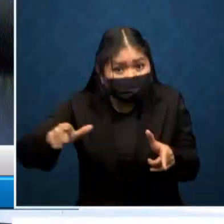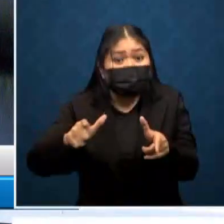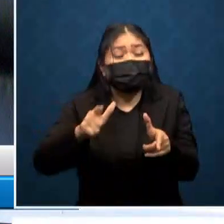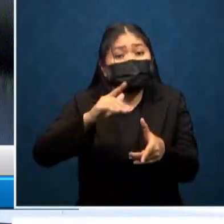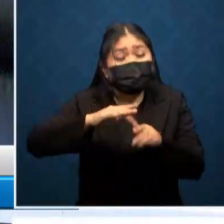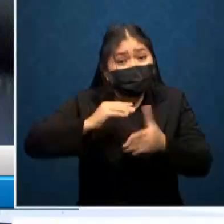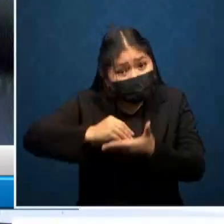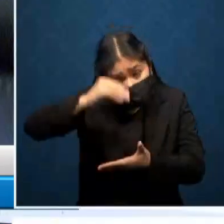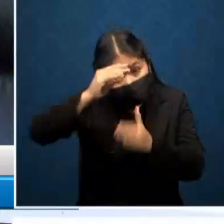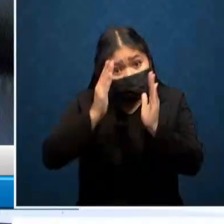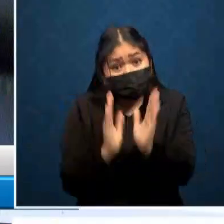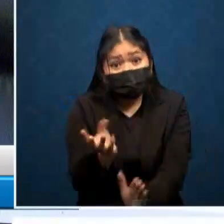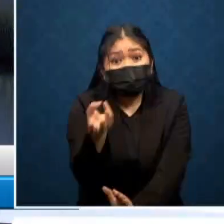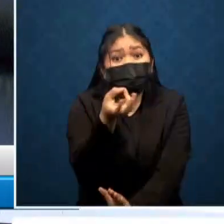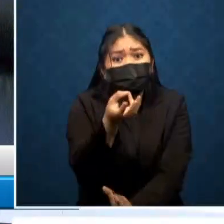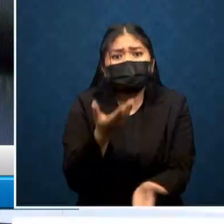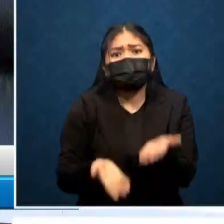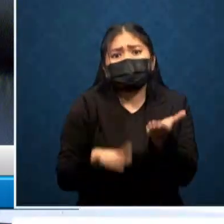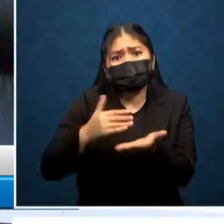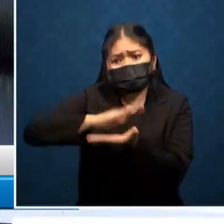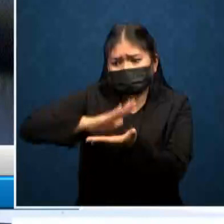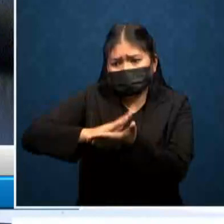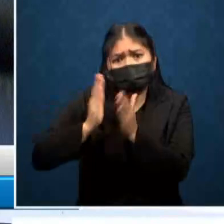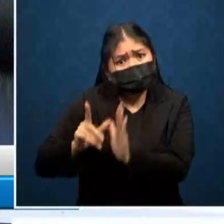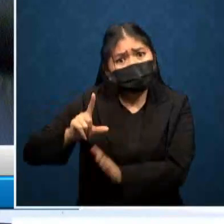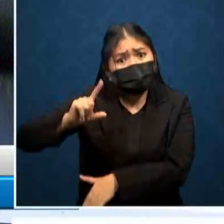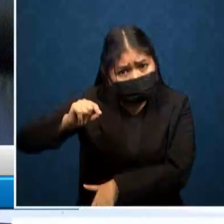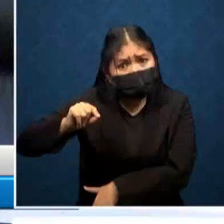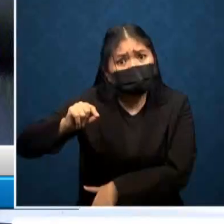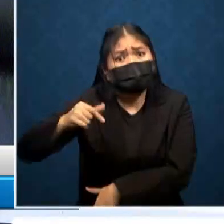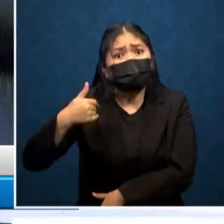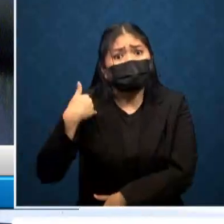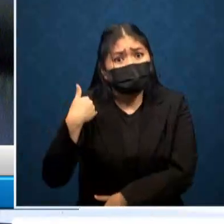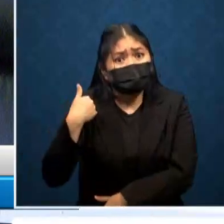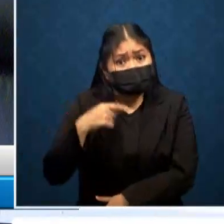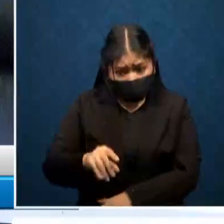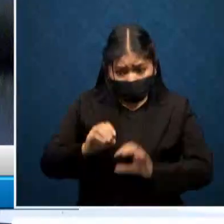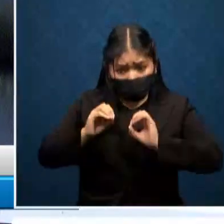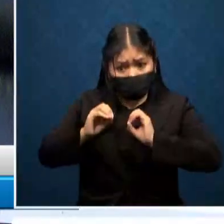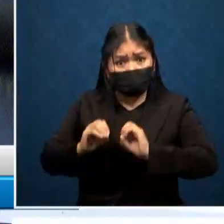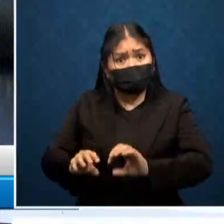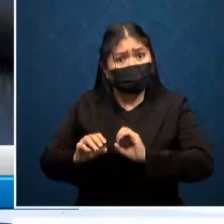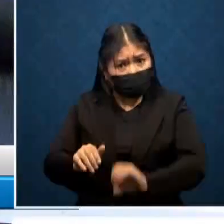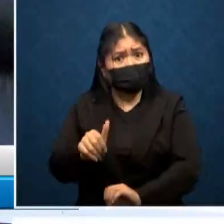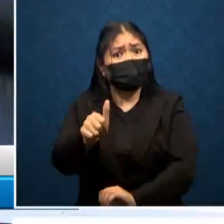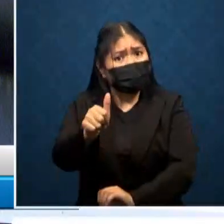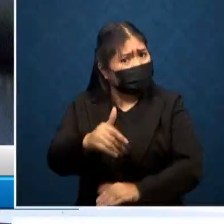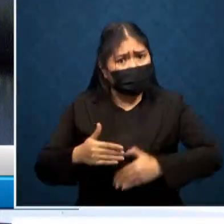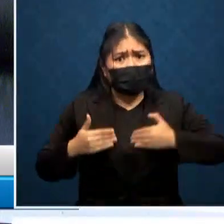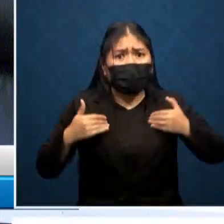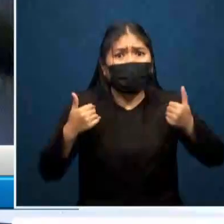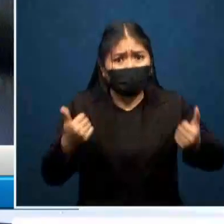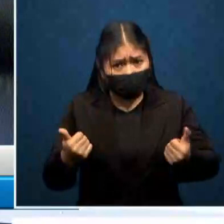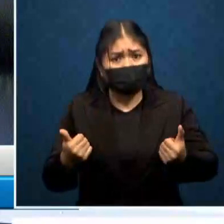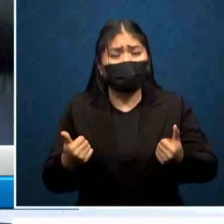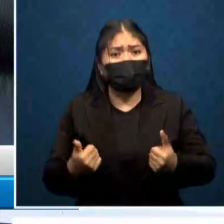นครับบางโรงมีเด็กแค่20คนเขาสามารถสอนออนไซต์ได้อย่างสบายเลยครับเขาไม่กล้